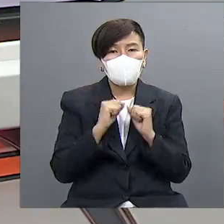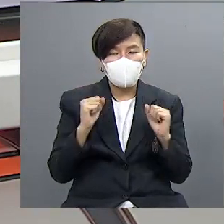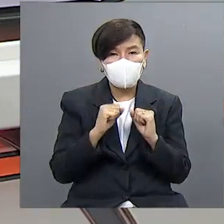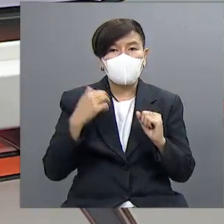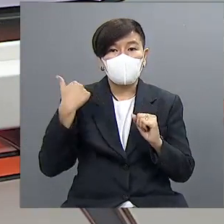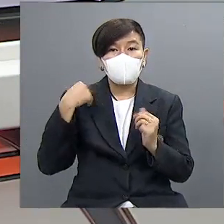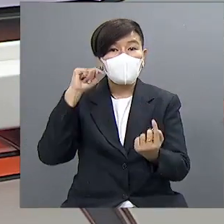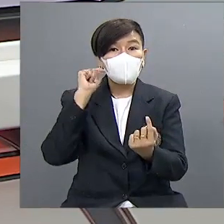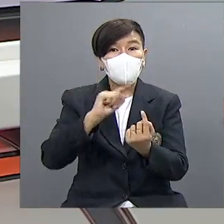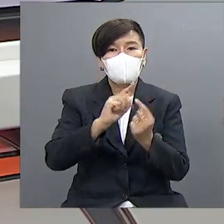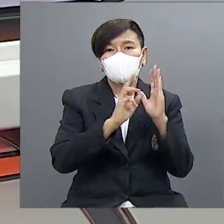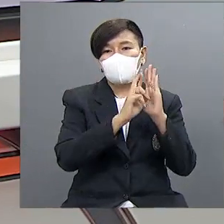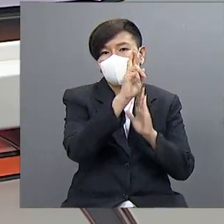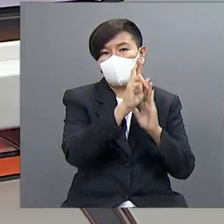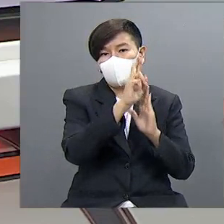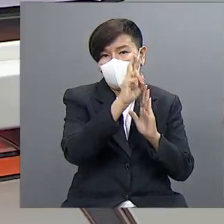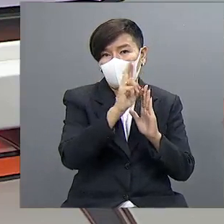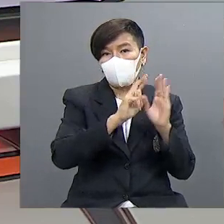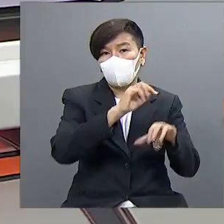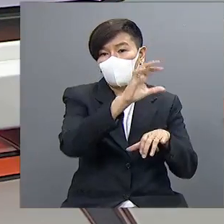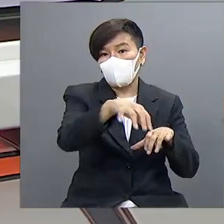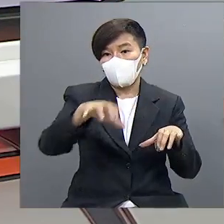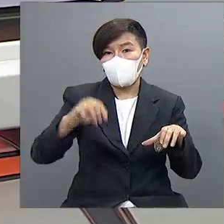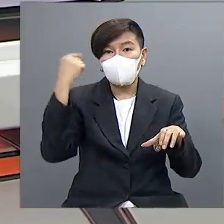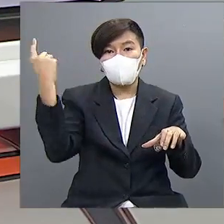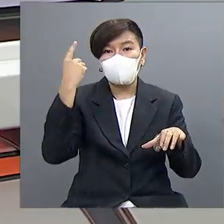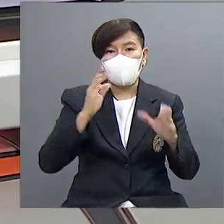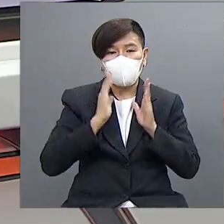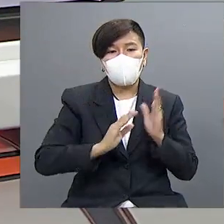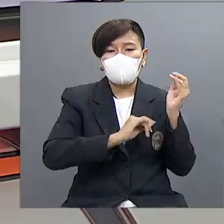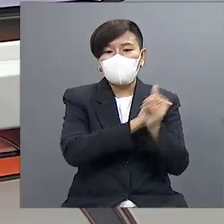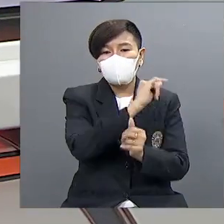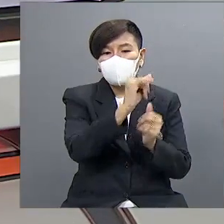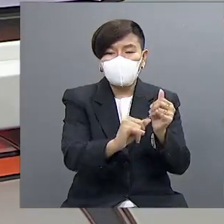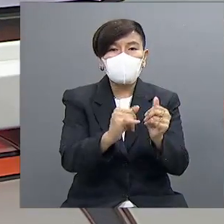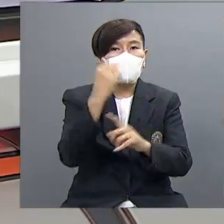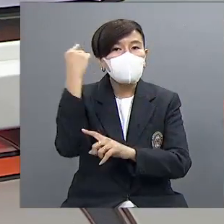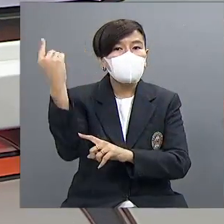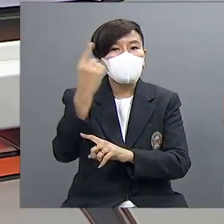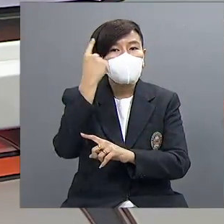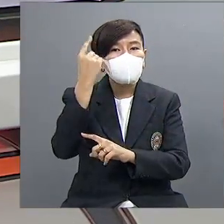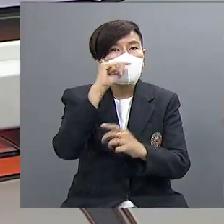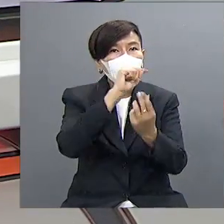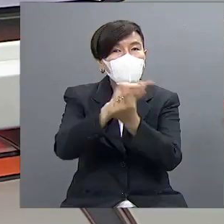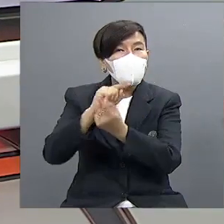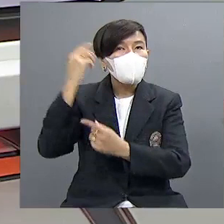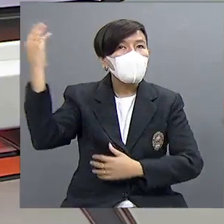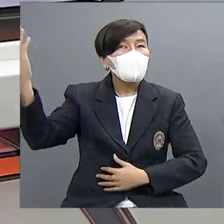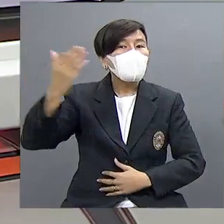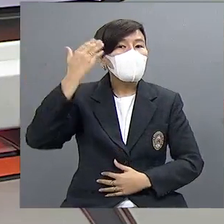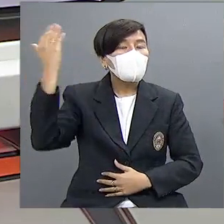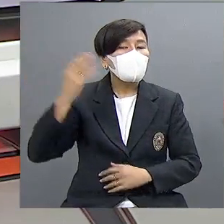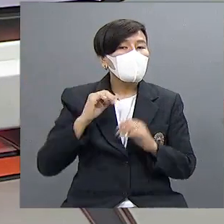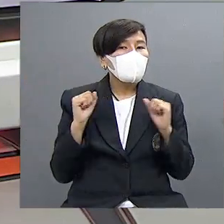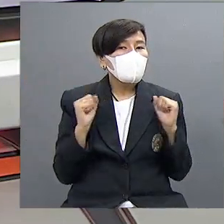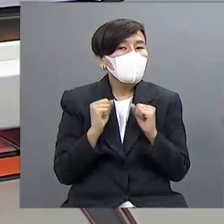เชียงรายแหล่งท่องเที่ยวต่างๆก็ยังคงมีนักท่องเที่ยวขึ้นไปเพื่อที่จะรับอากาศหนาวกันอย่างคึกคักนะคะถึงแม้ว่าตอนนี้จะ